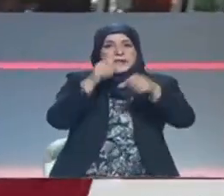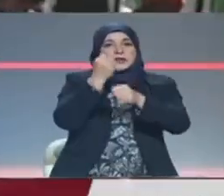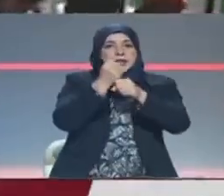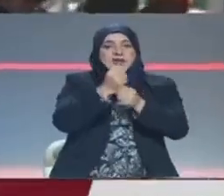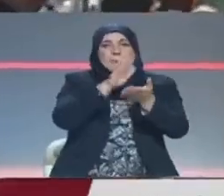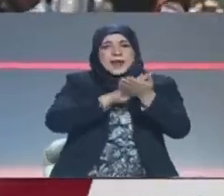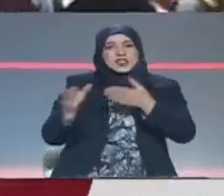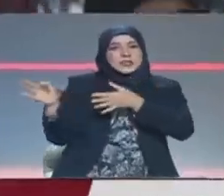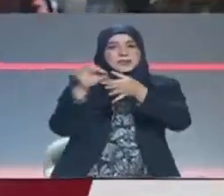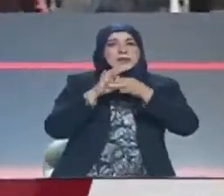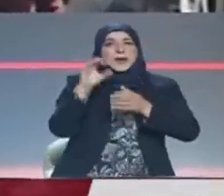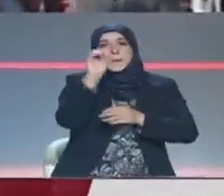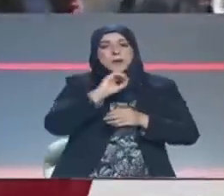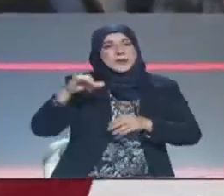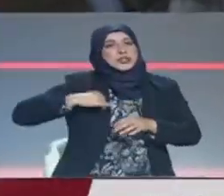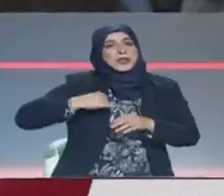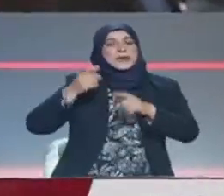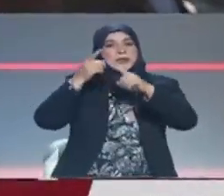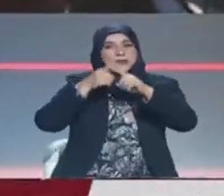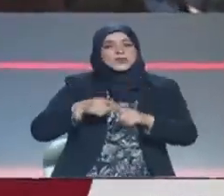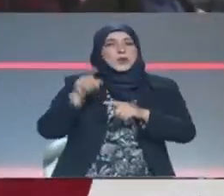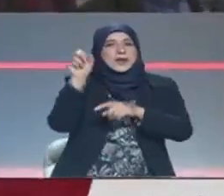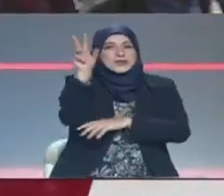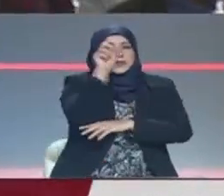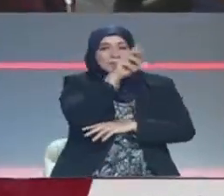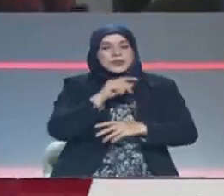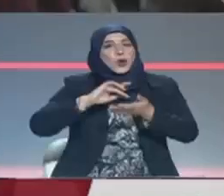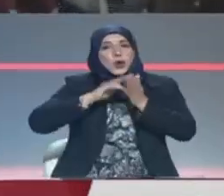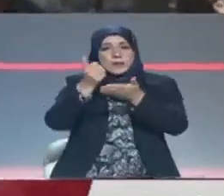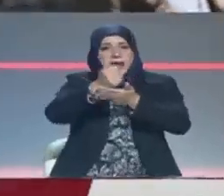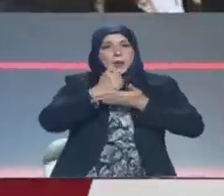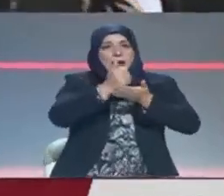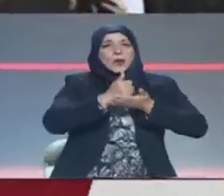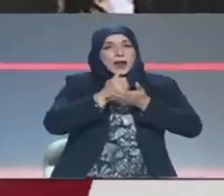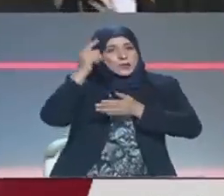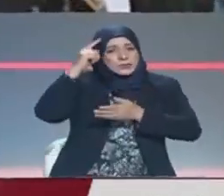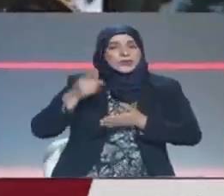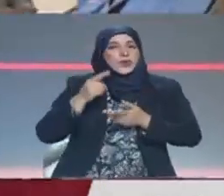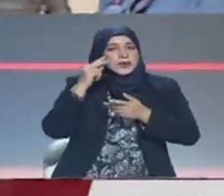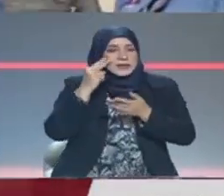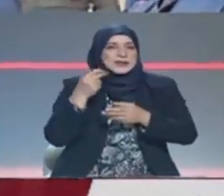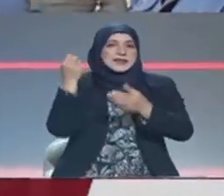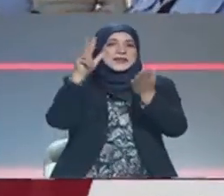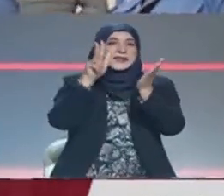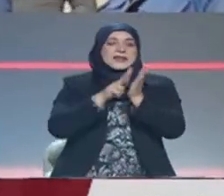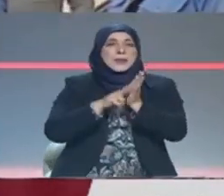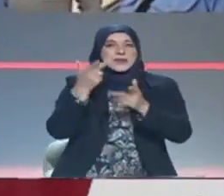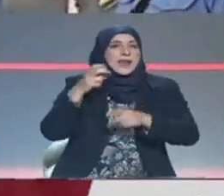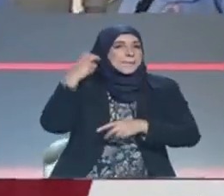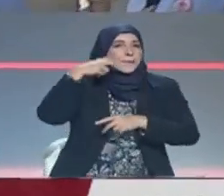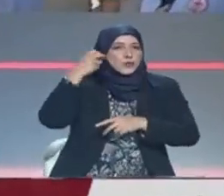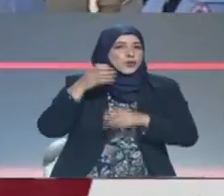ل لمنظمات الشبابيه من كشافه ومصارف وجولات على ذمه رؤساء محطات النقل بواسطه المترو والحافلات